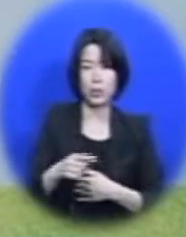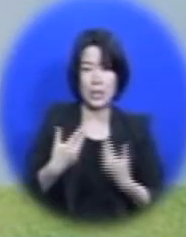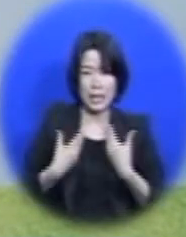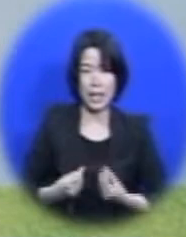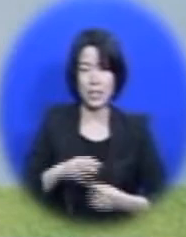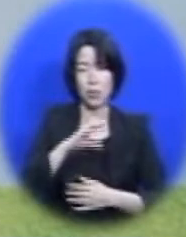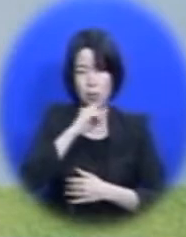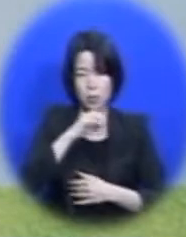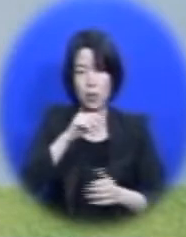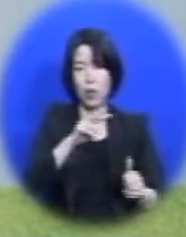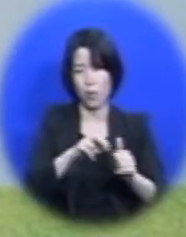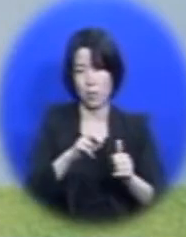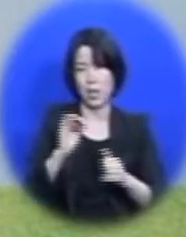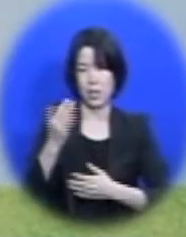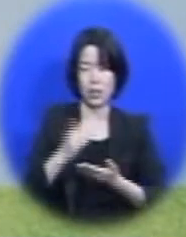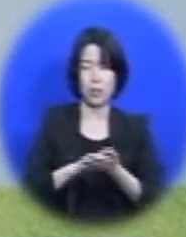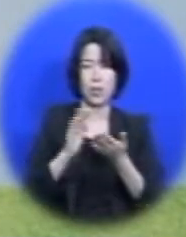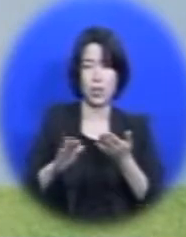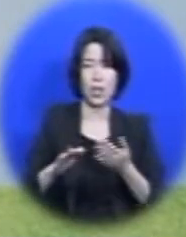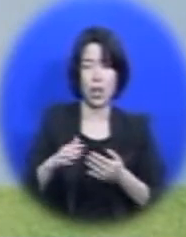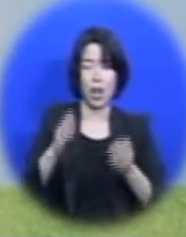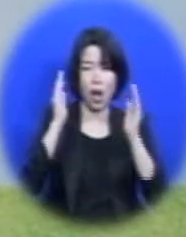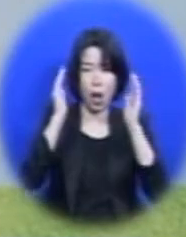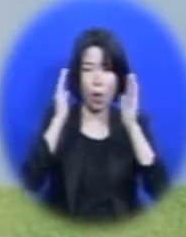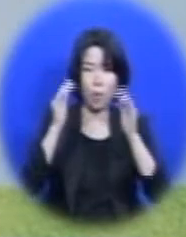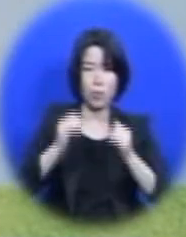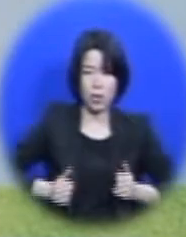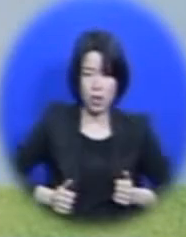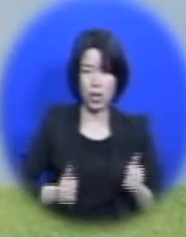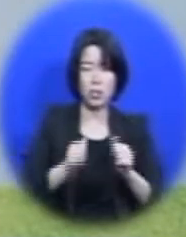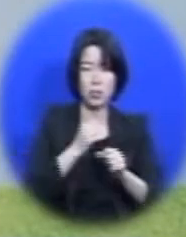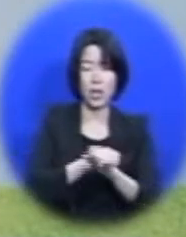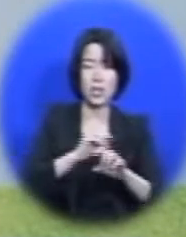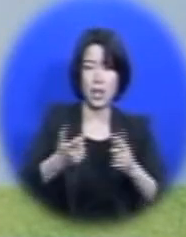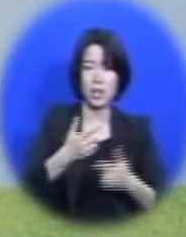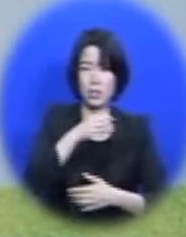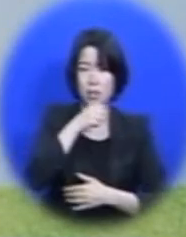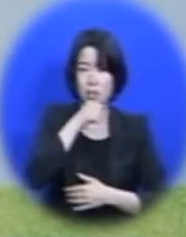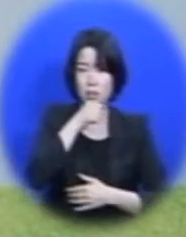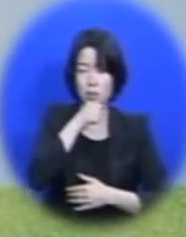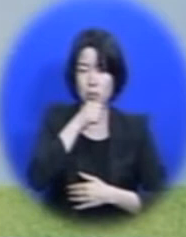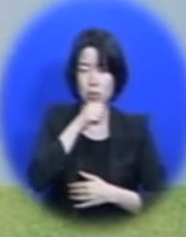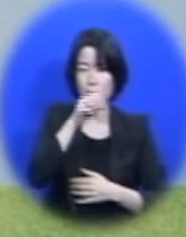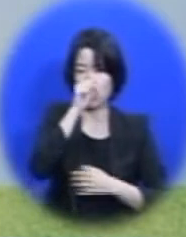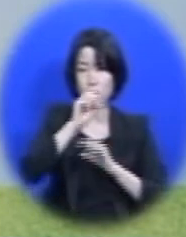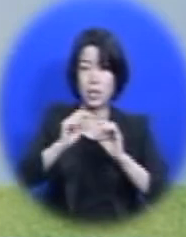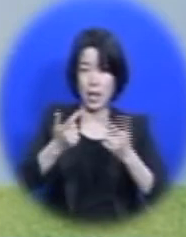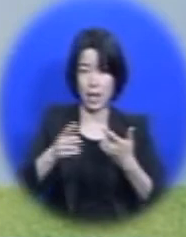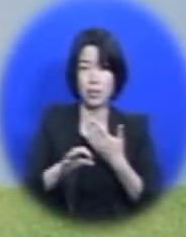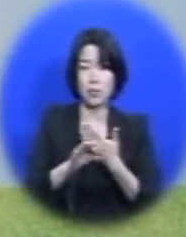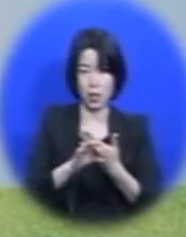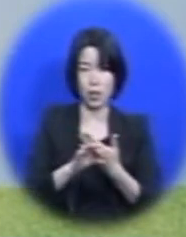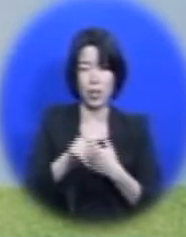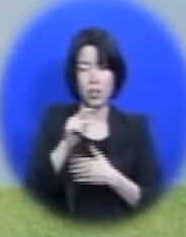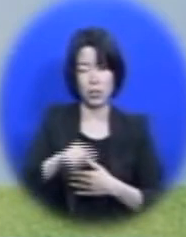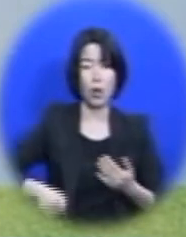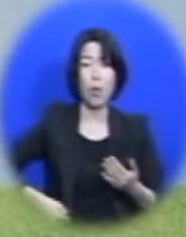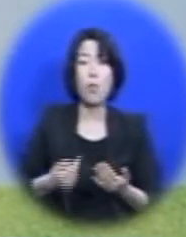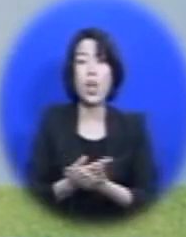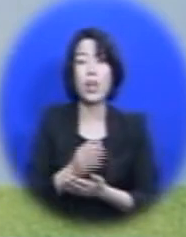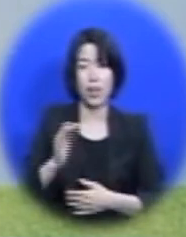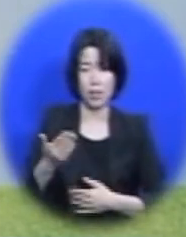낙심이고 불평이고 원망이죠. 공부 열심히 안 해서 성적이 안 나오는 경우면 그건